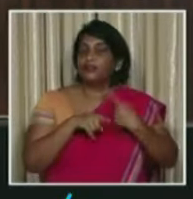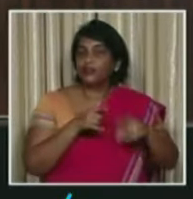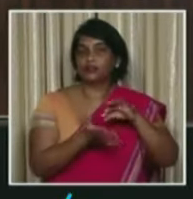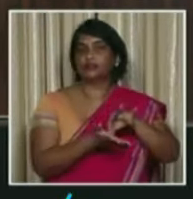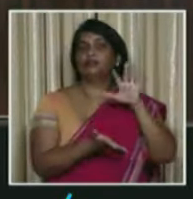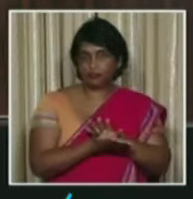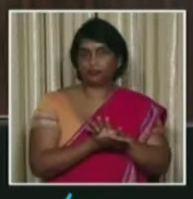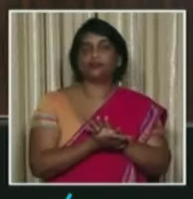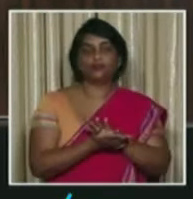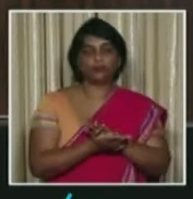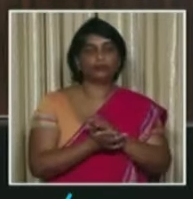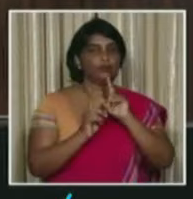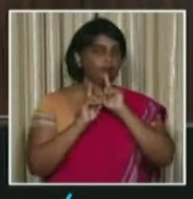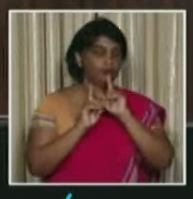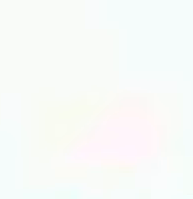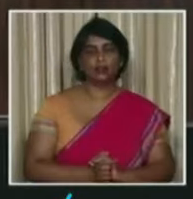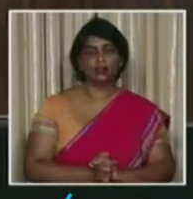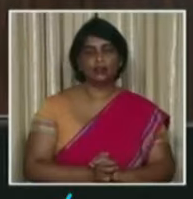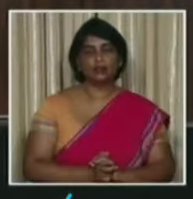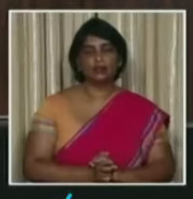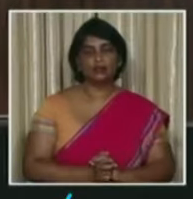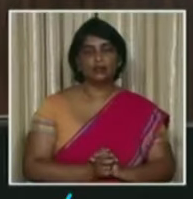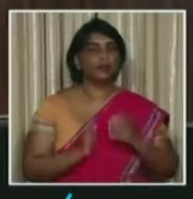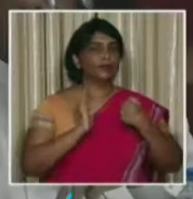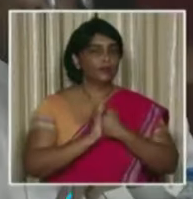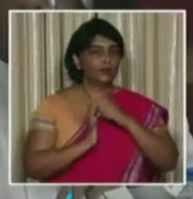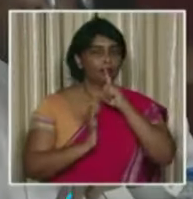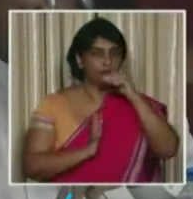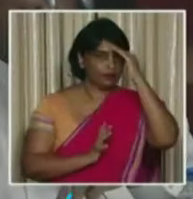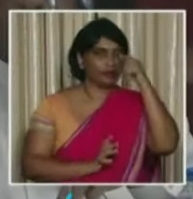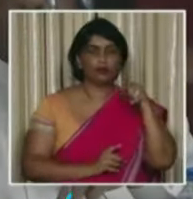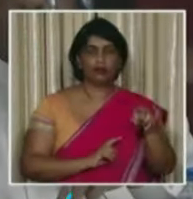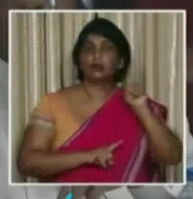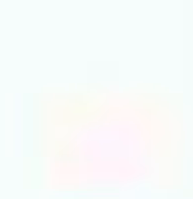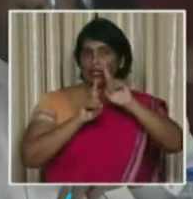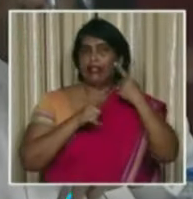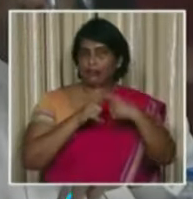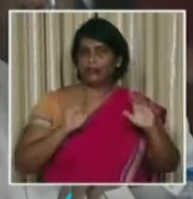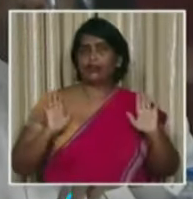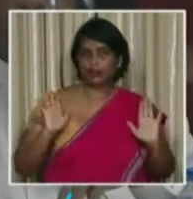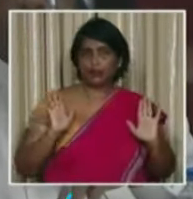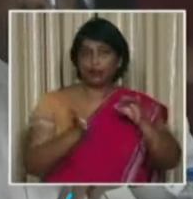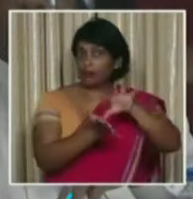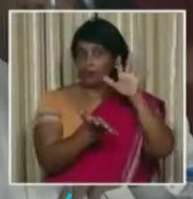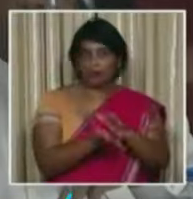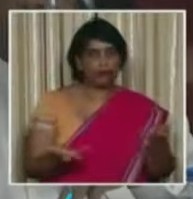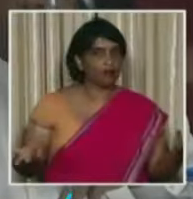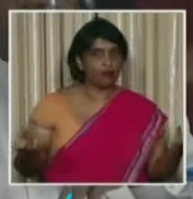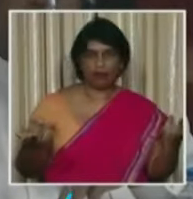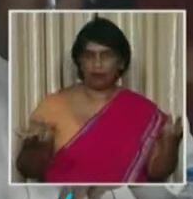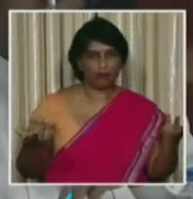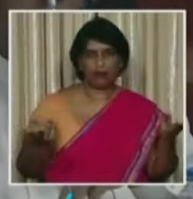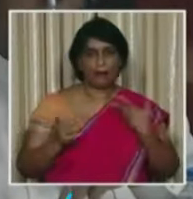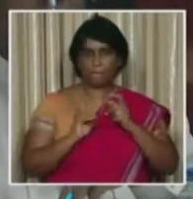Pinkirimata Tirnek and Ladab, Sabah, then on Dimeter Kamatin. Garukatanakatu may make a get a saga tauna with right. Namutiria got the day,